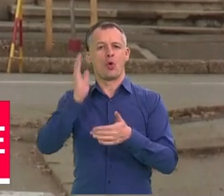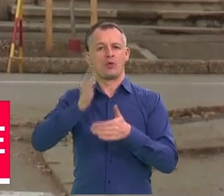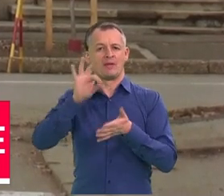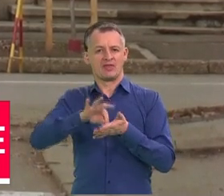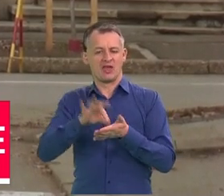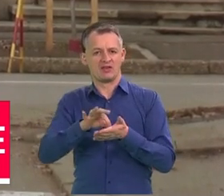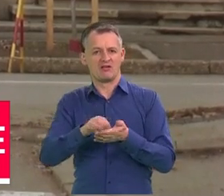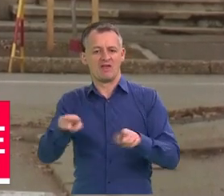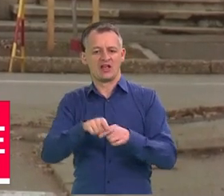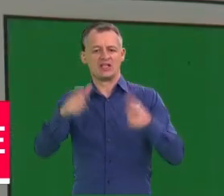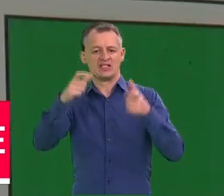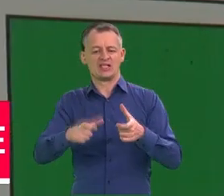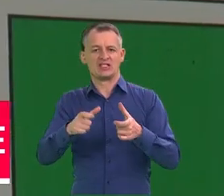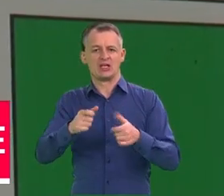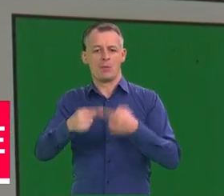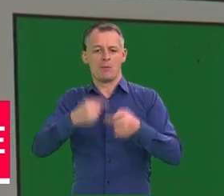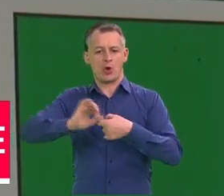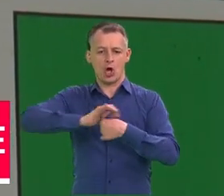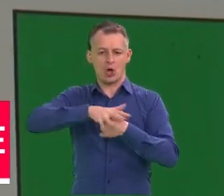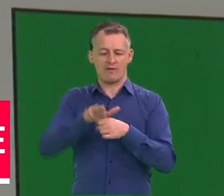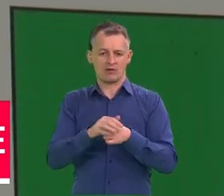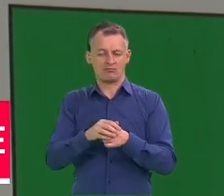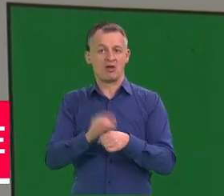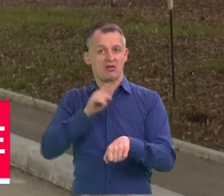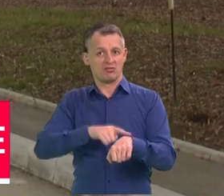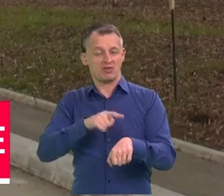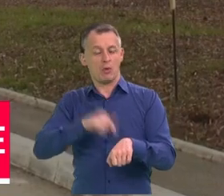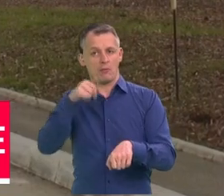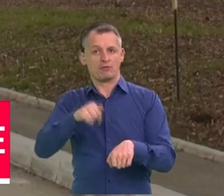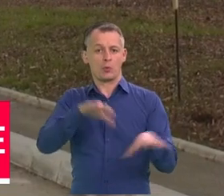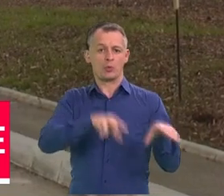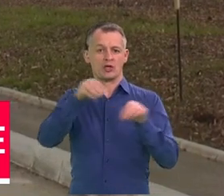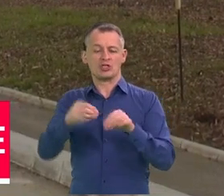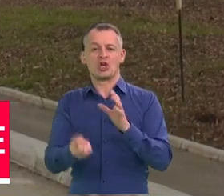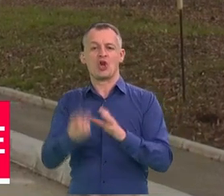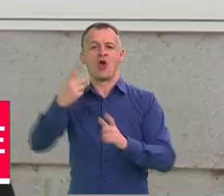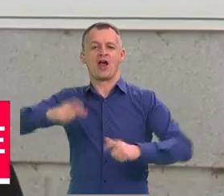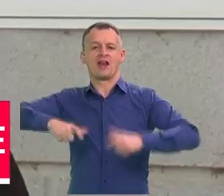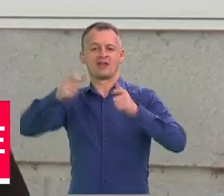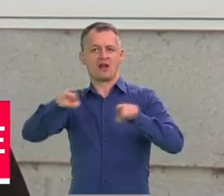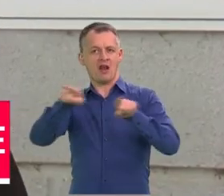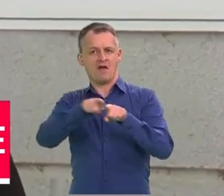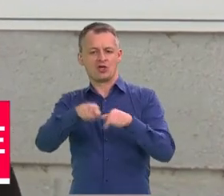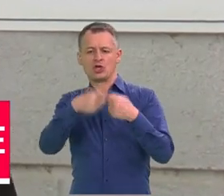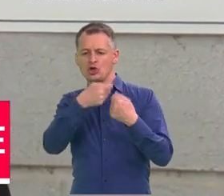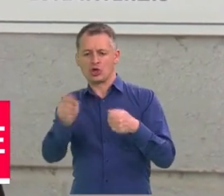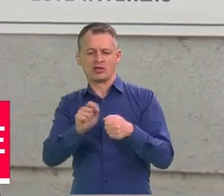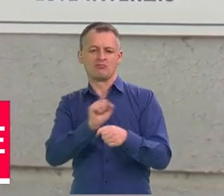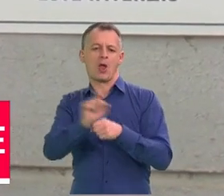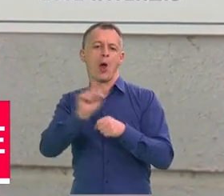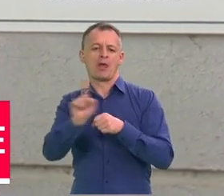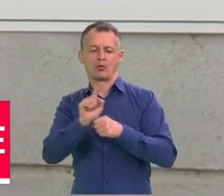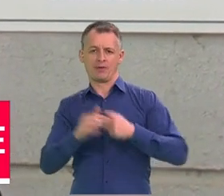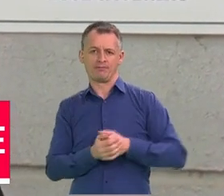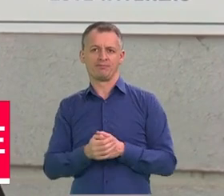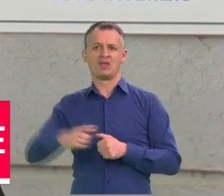COVID. Între timp, pacienții au fost mutați în noua clădire a spitalului, la fel și aparatura. E o clădire